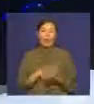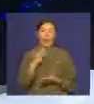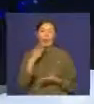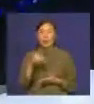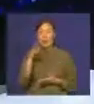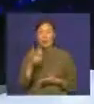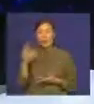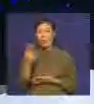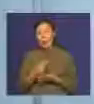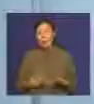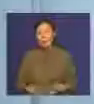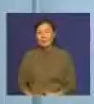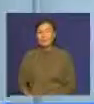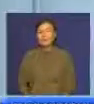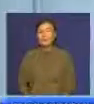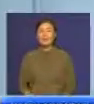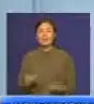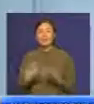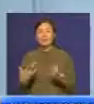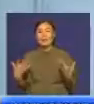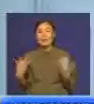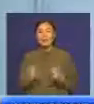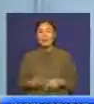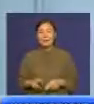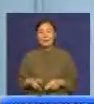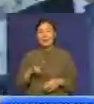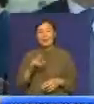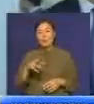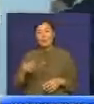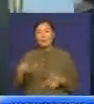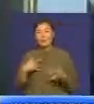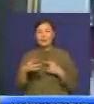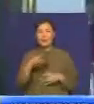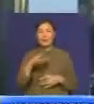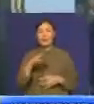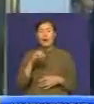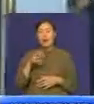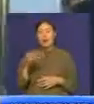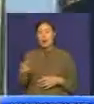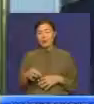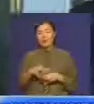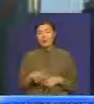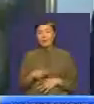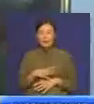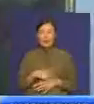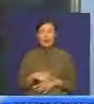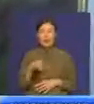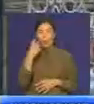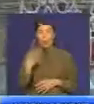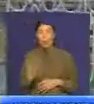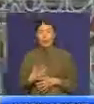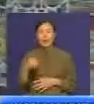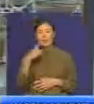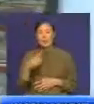казахстанских художников. На несколько дней фойе драматического театра имени Нурмухана Жантурина стало импровизированной культурной